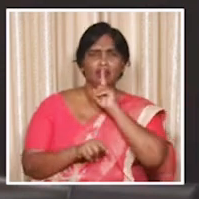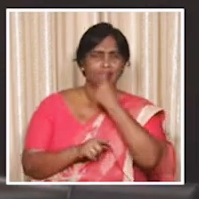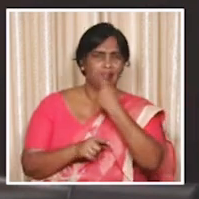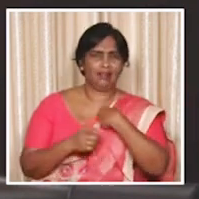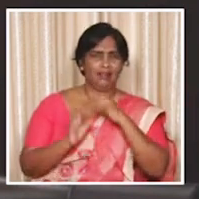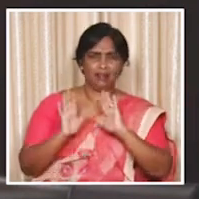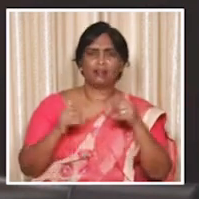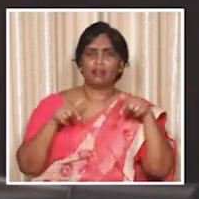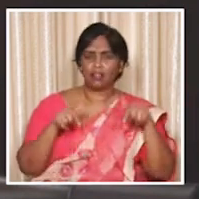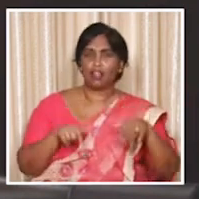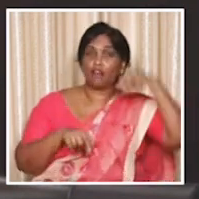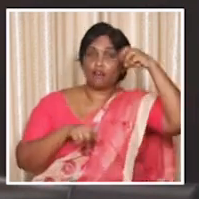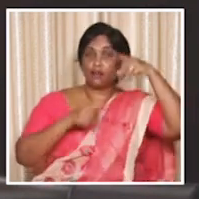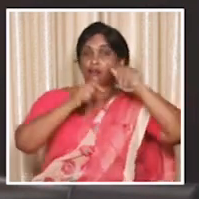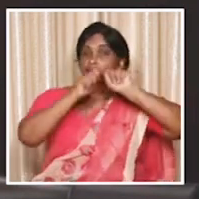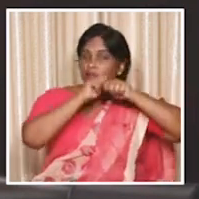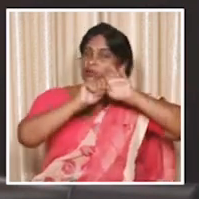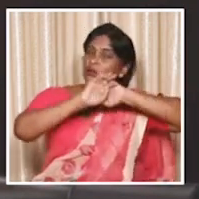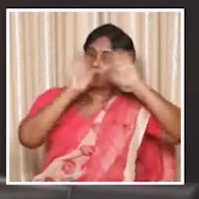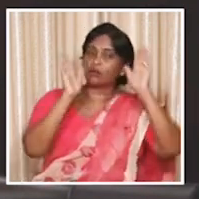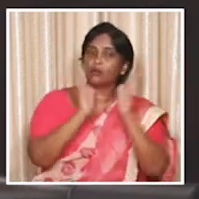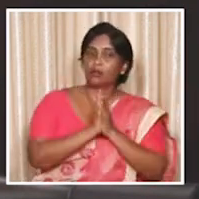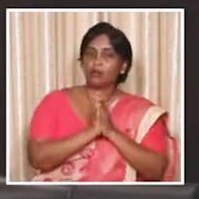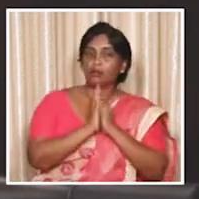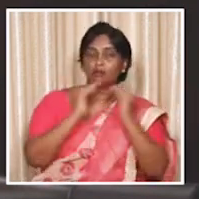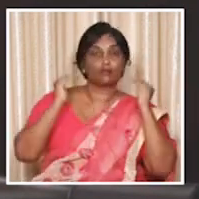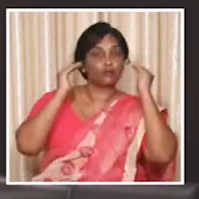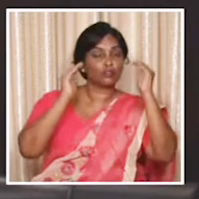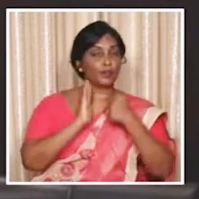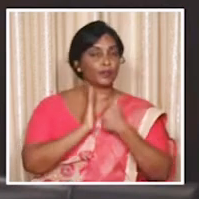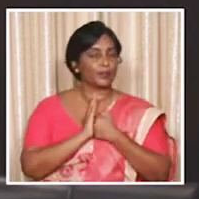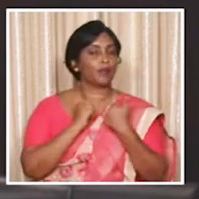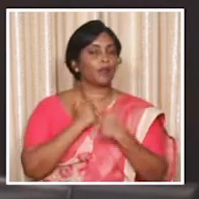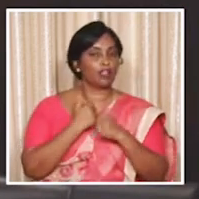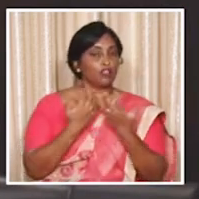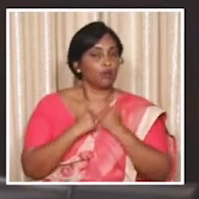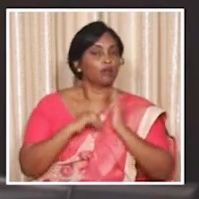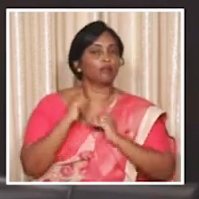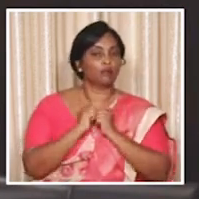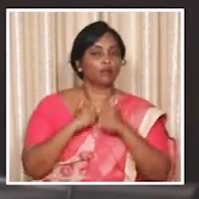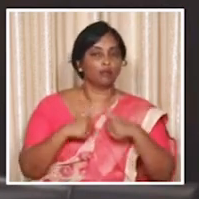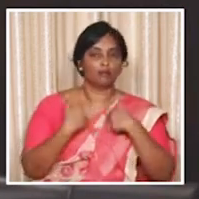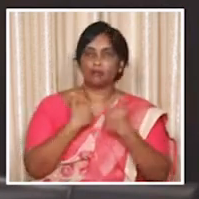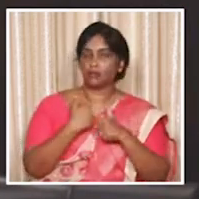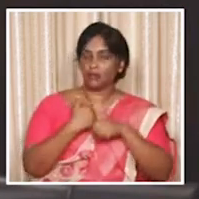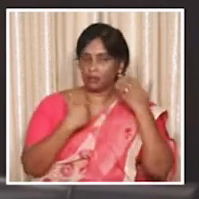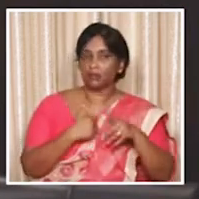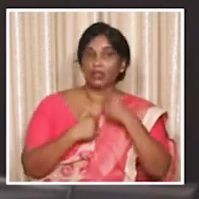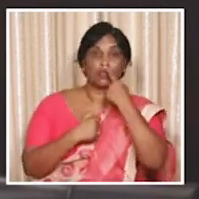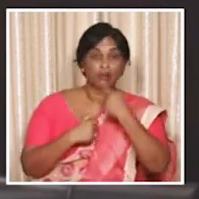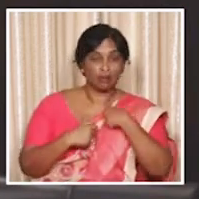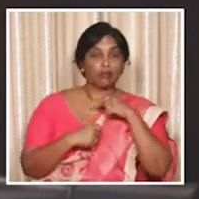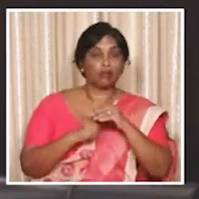නැහැ. විදුලි කාර්මිකයාගේ ඉඳලා හැම කෙනාගේම ඩිග්නිටි එක හදන්න, එයාගේ ගරුත්වය හදන්න ඕනි කරන වැඩපිළිවෙල අපි සකස් කරලා තියෙනවා. එතුමා කිව්වේ